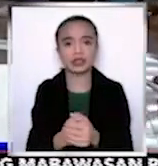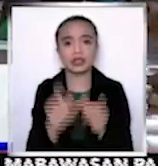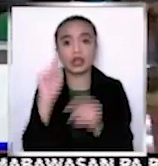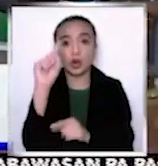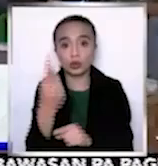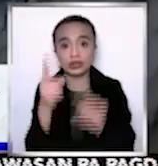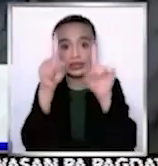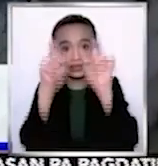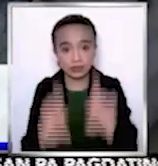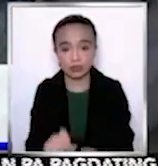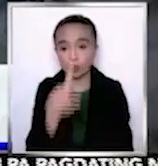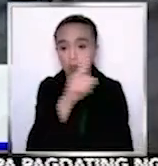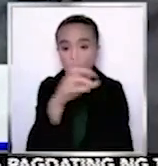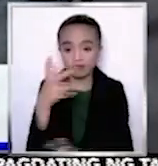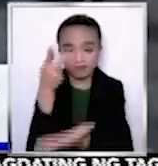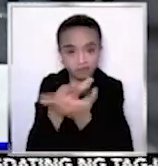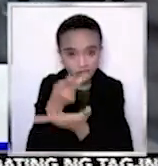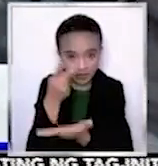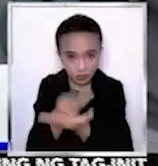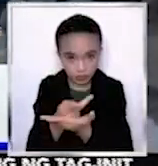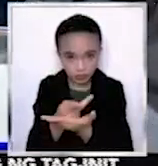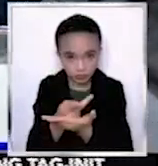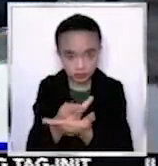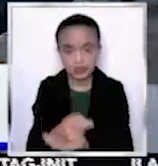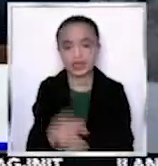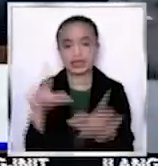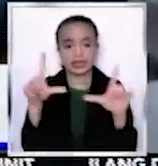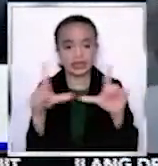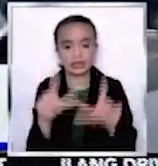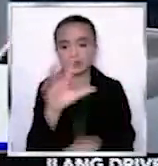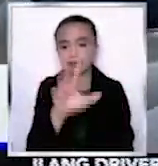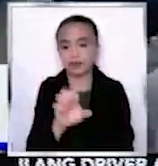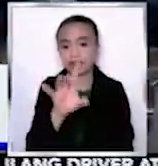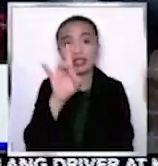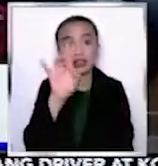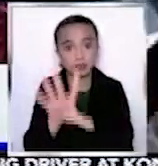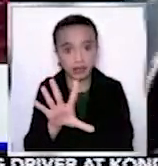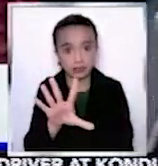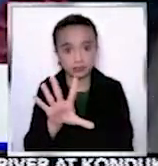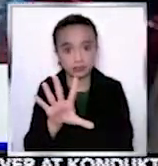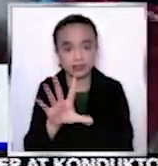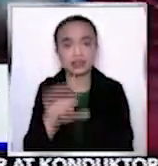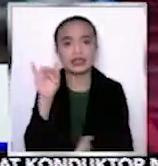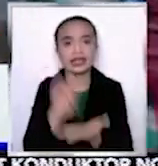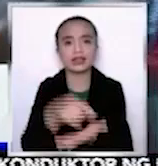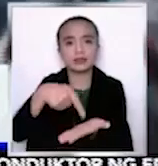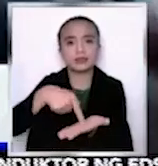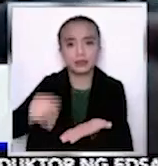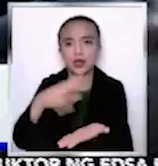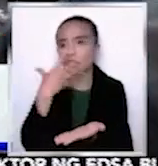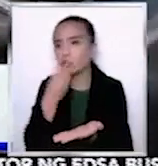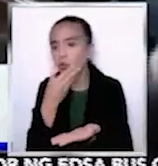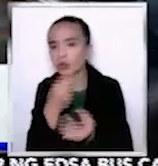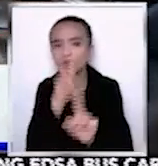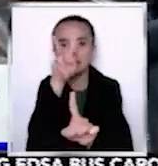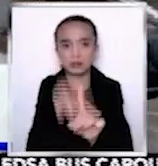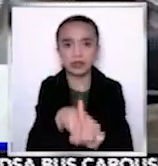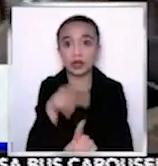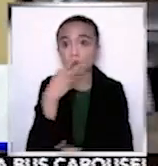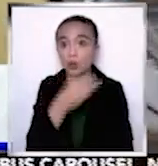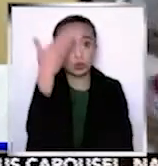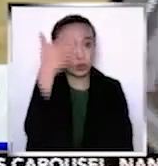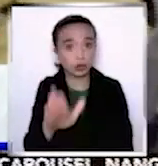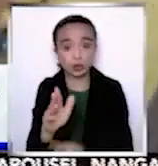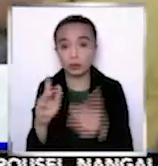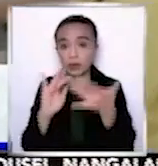100 pesos at mismong lisensya lang na 585 pesos ang kailangan bayaran ng nag-a-apply. Sa mga hindi marunong mag-online,